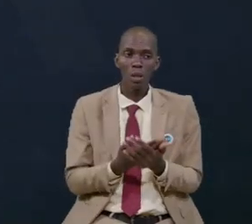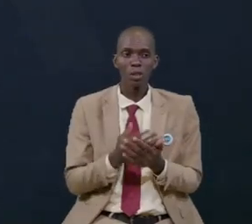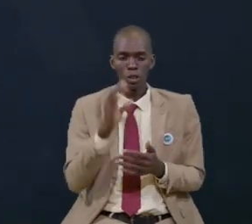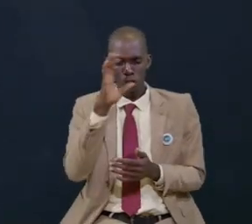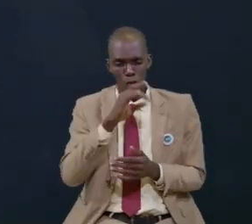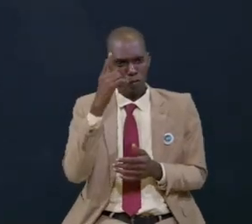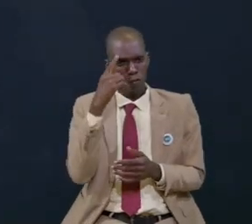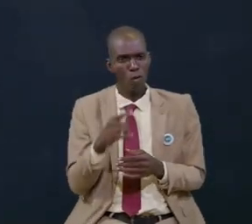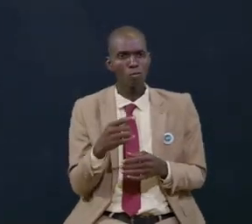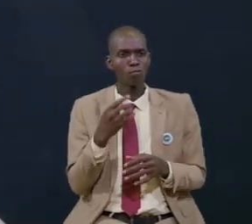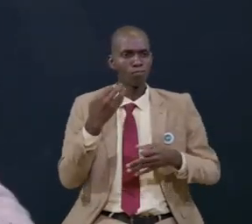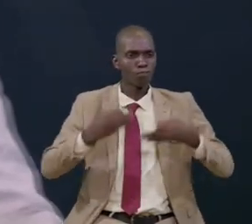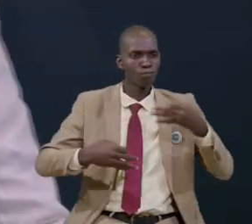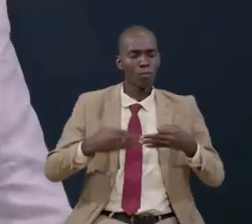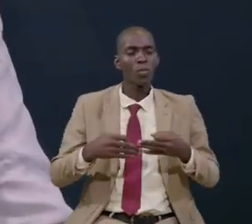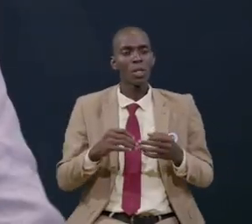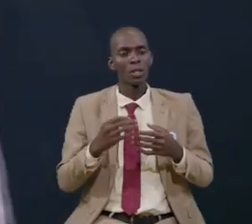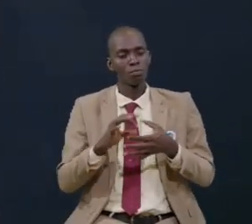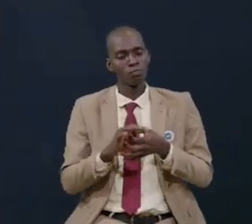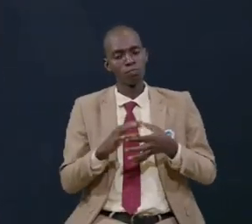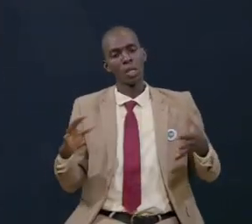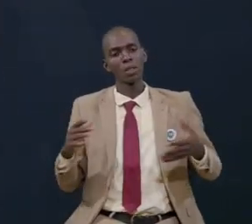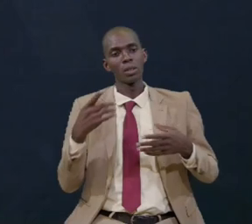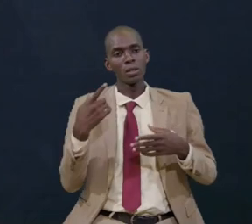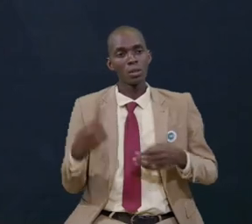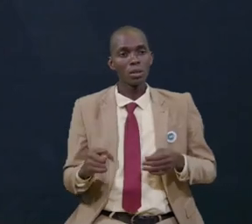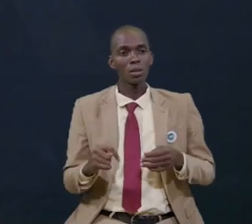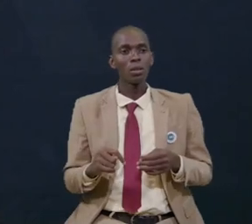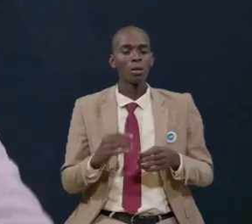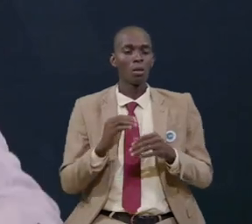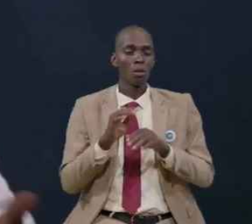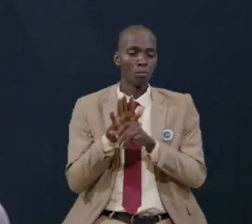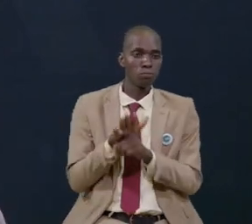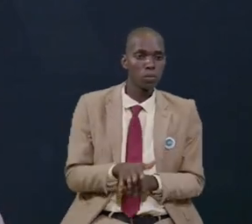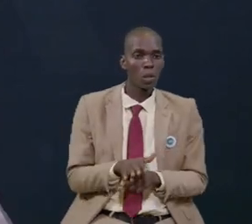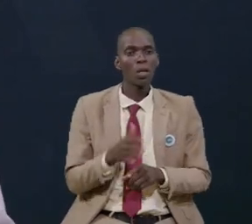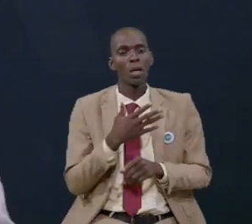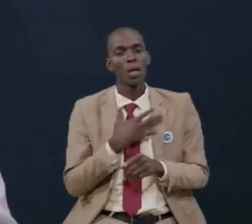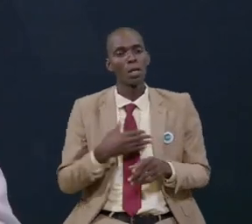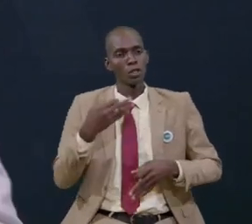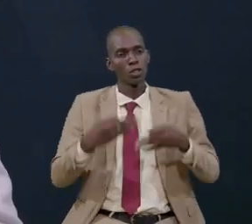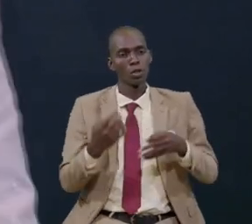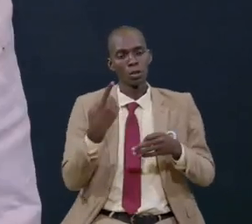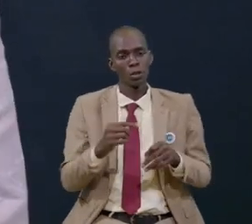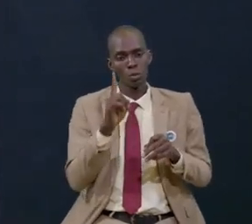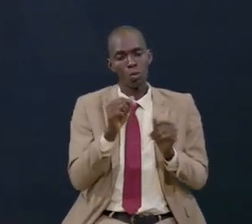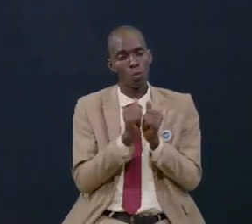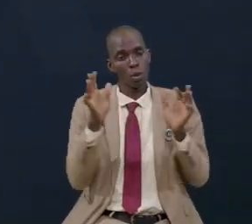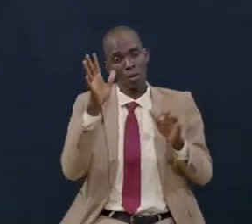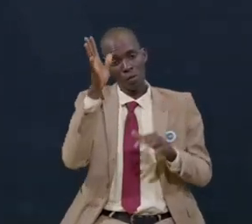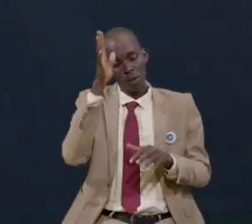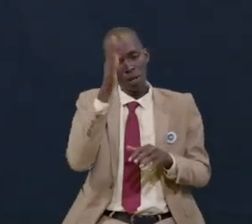justice, protégez l'opprimé, faites droit à l'orphelin, défendez la